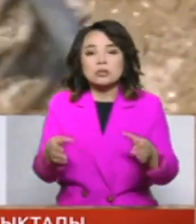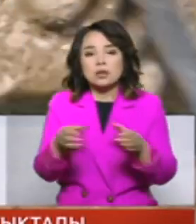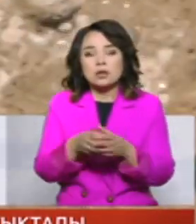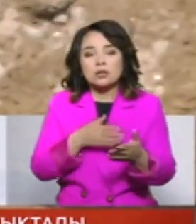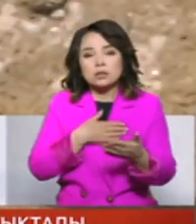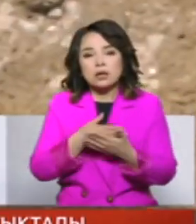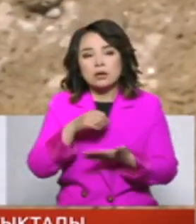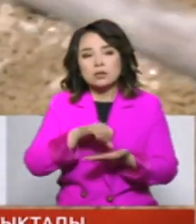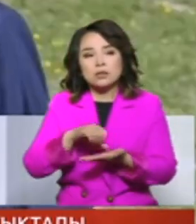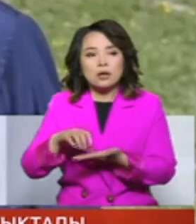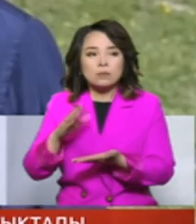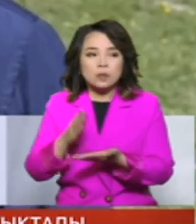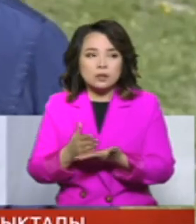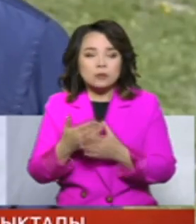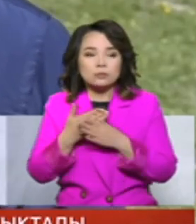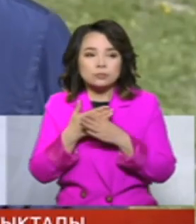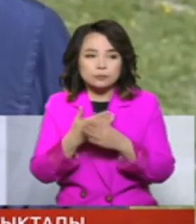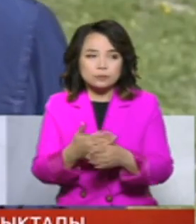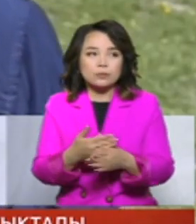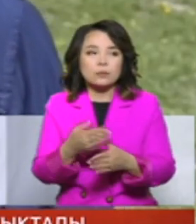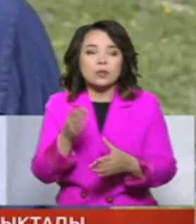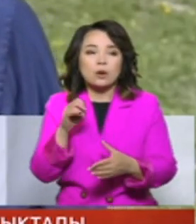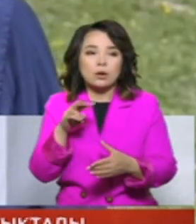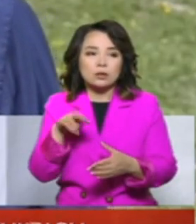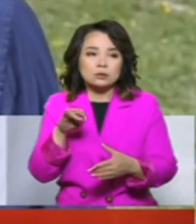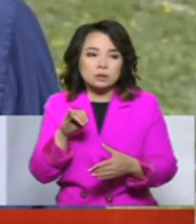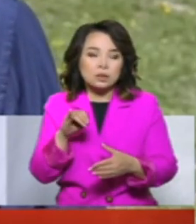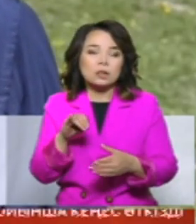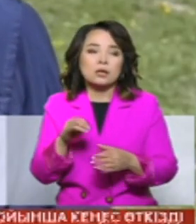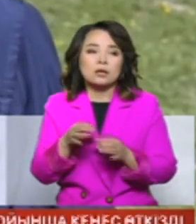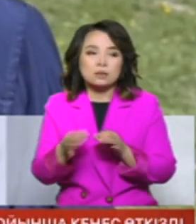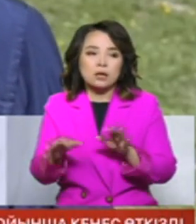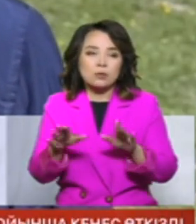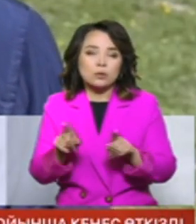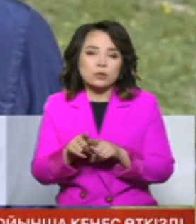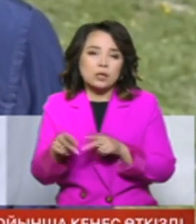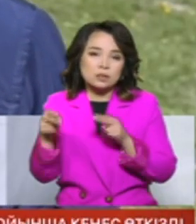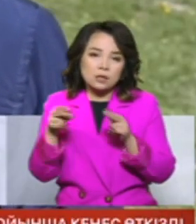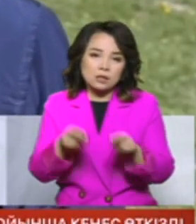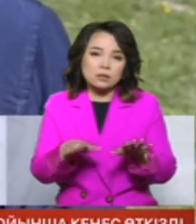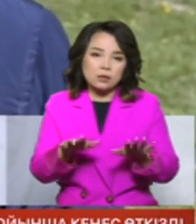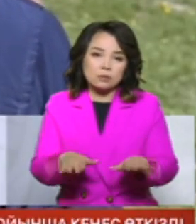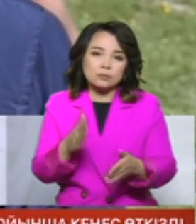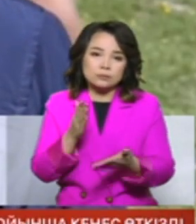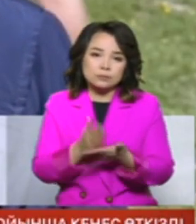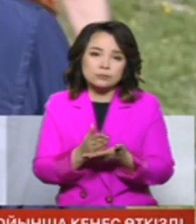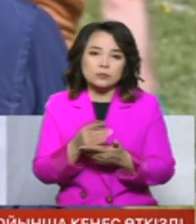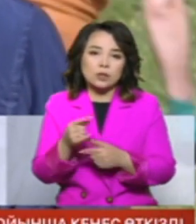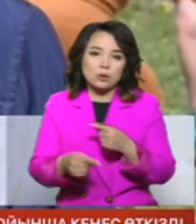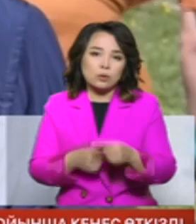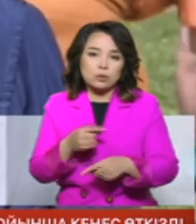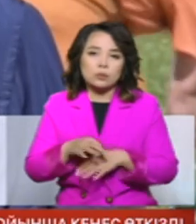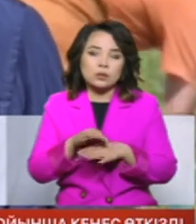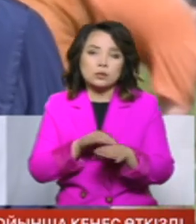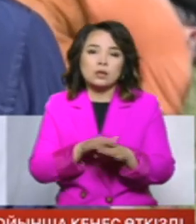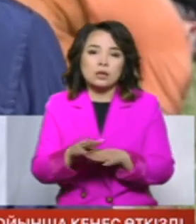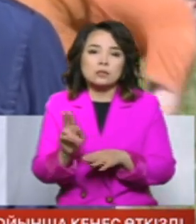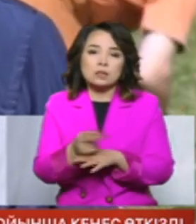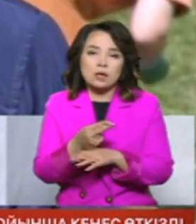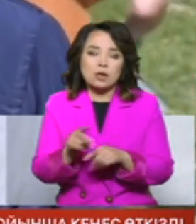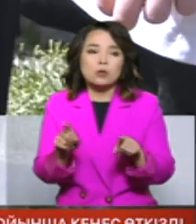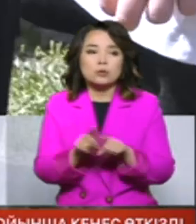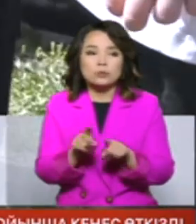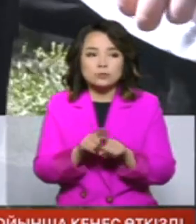жұмыла кірісті. Бүгін біз Шілбі кентіне келдік. Шілбі кентінде осы үлгілі ұрпаққа өнеге тәрбие